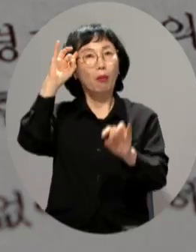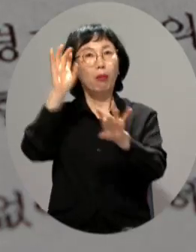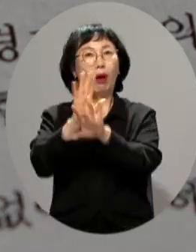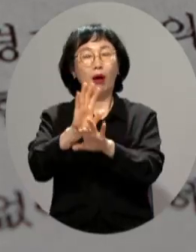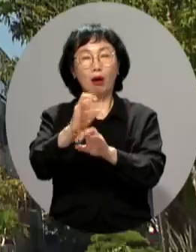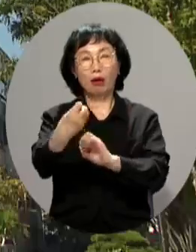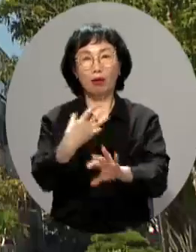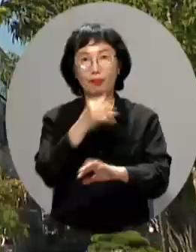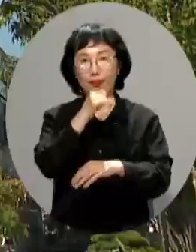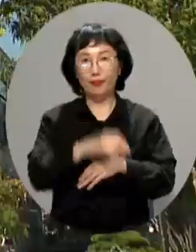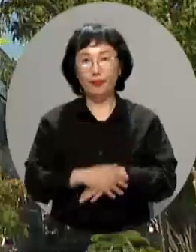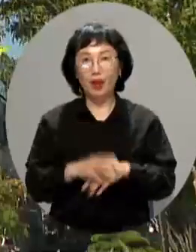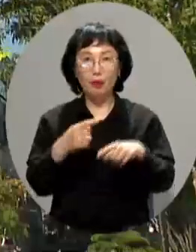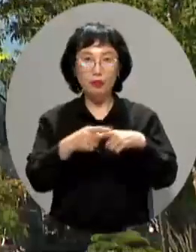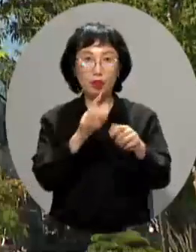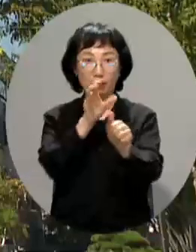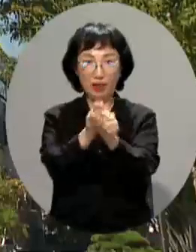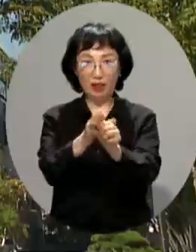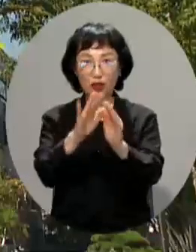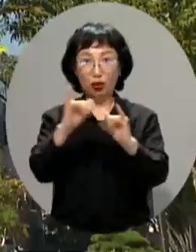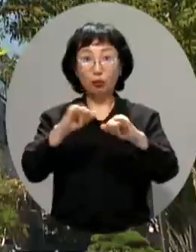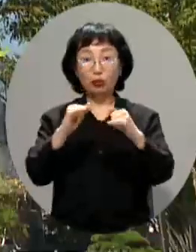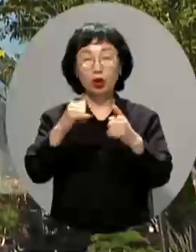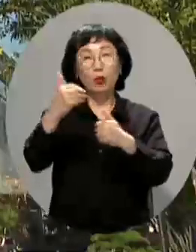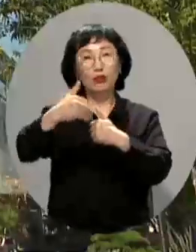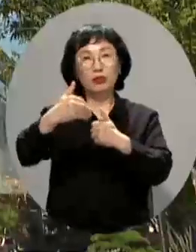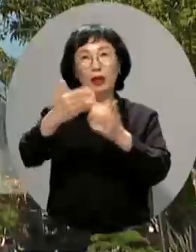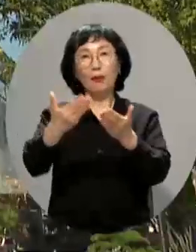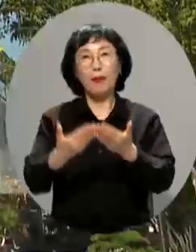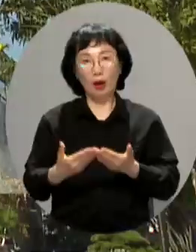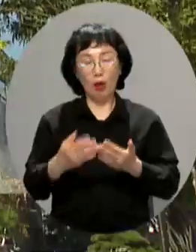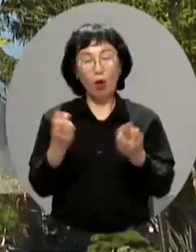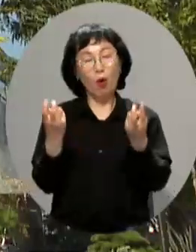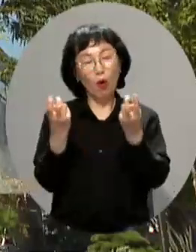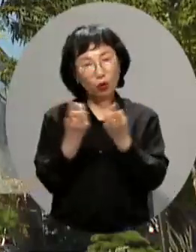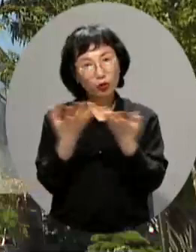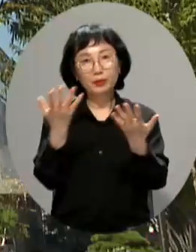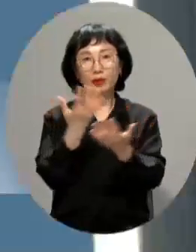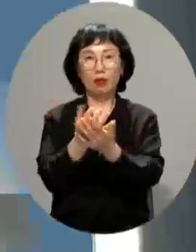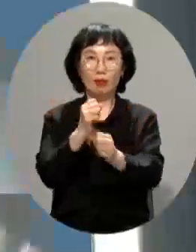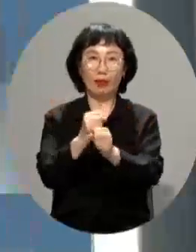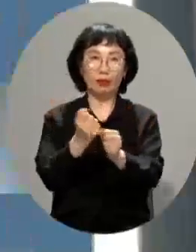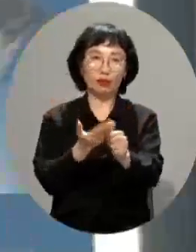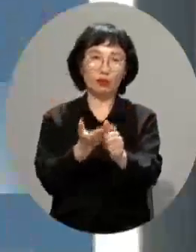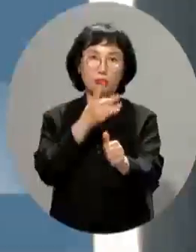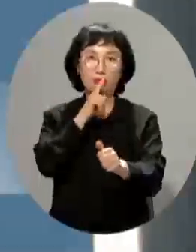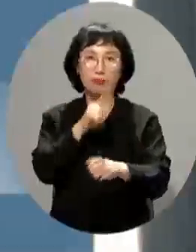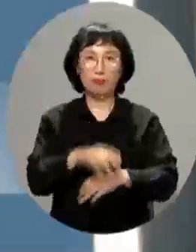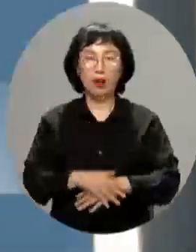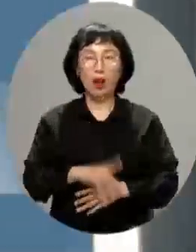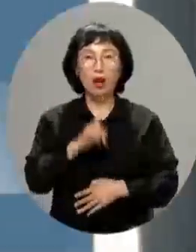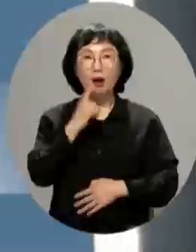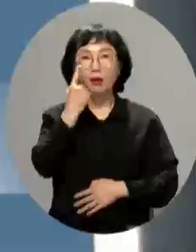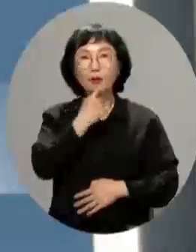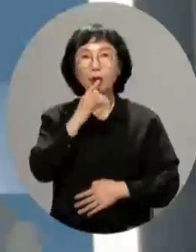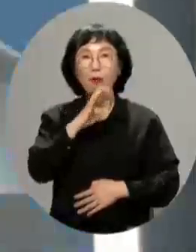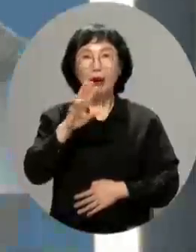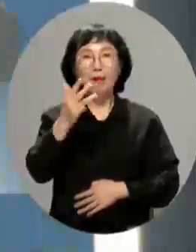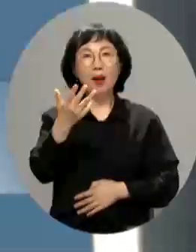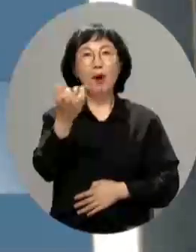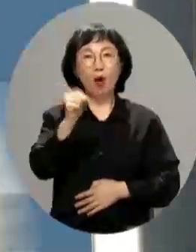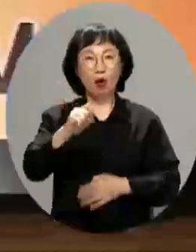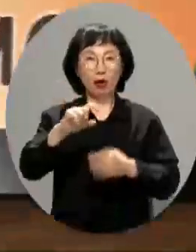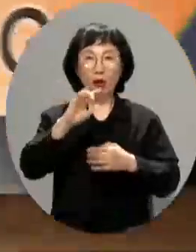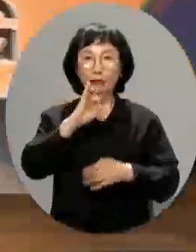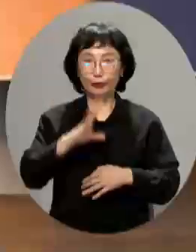돌아왔습니다. 분석을 맡긴 전라북도의 부탁을 받고 어쩔 수 없이 써줬다는 겁니다. 말만 800억대일 뿐